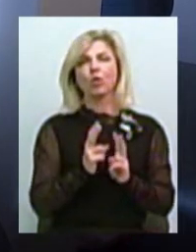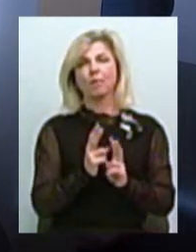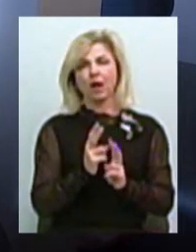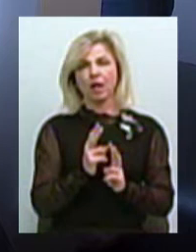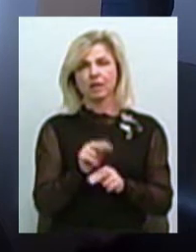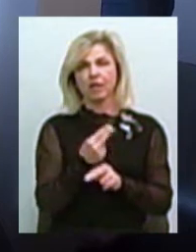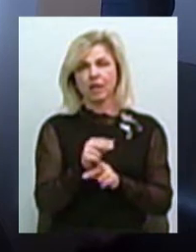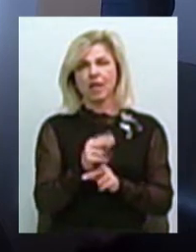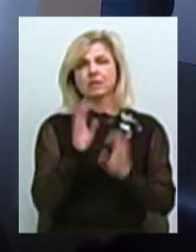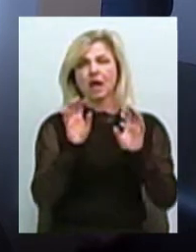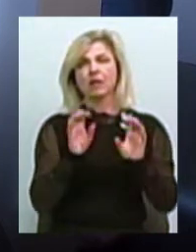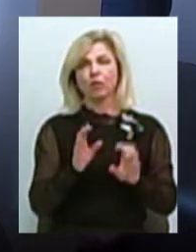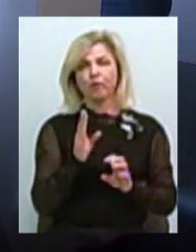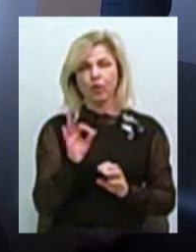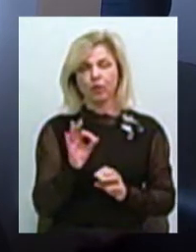законодавство,